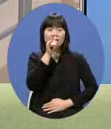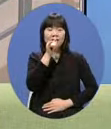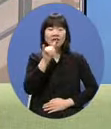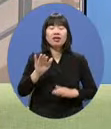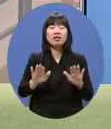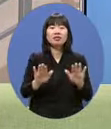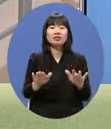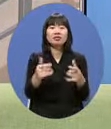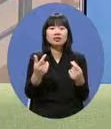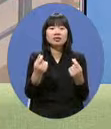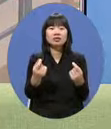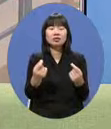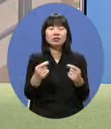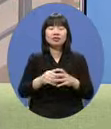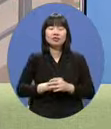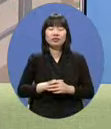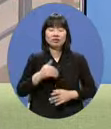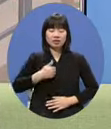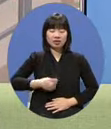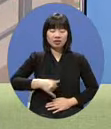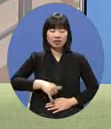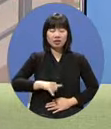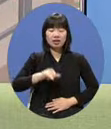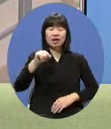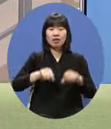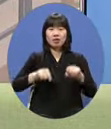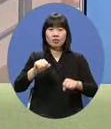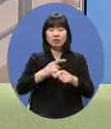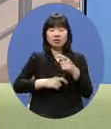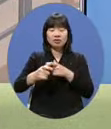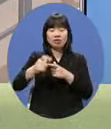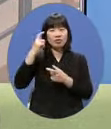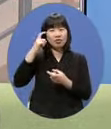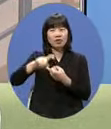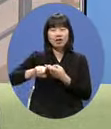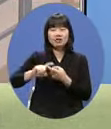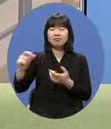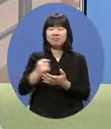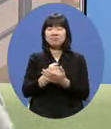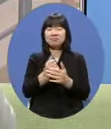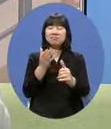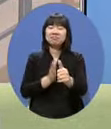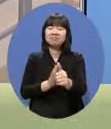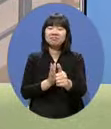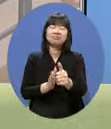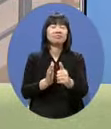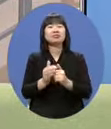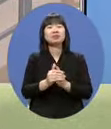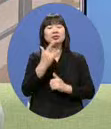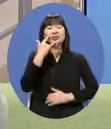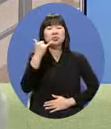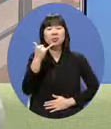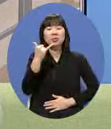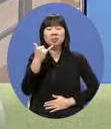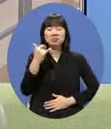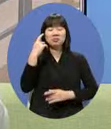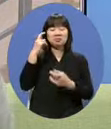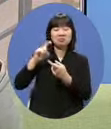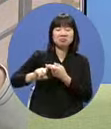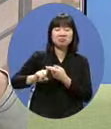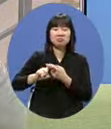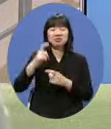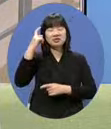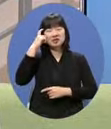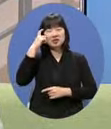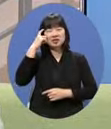이렇게이 이럴 경우에는 아이들의 행동에 조금 더 관심을 가지시기 바랍니다 부모의 관심과 어떤 그 생각이